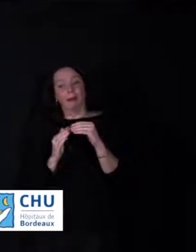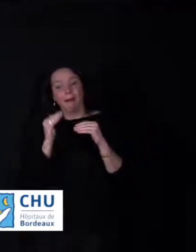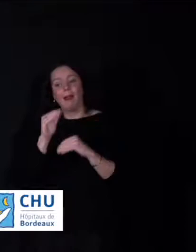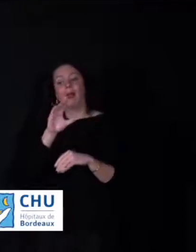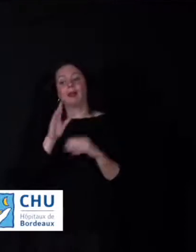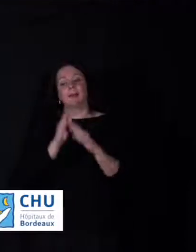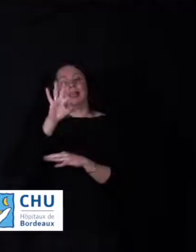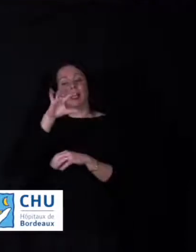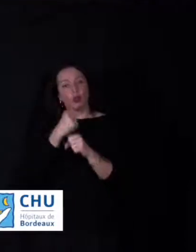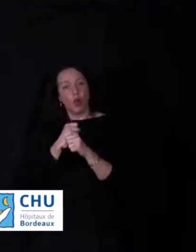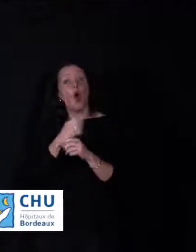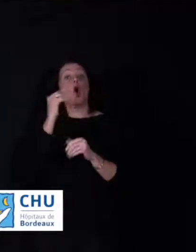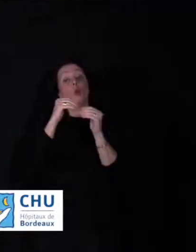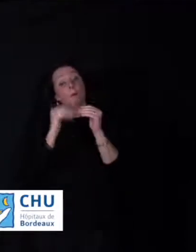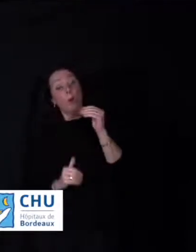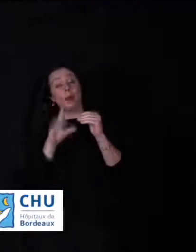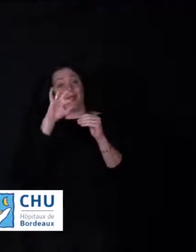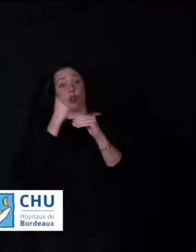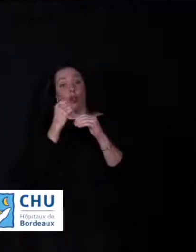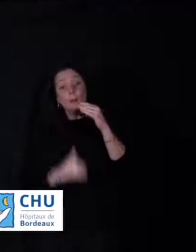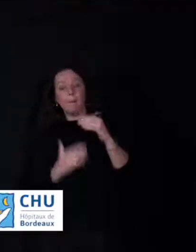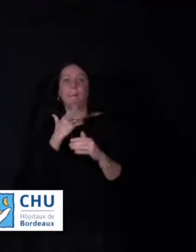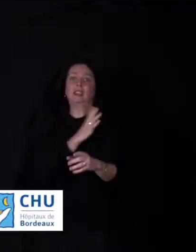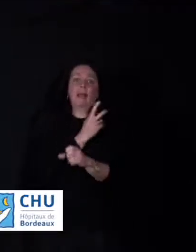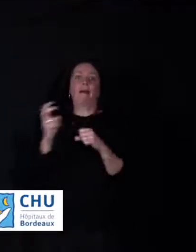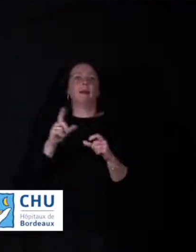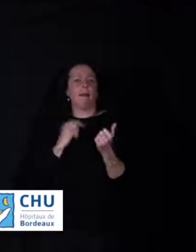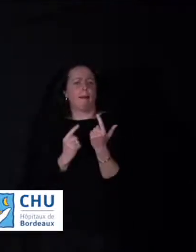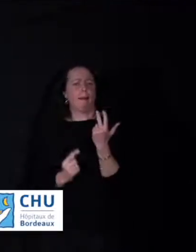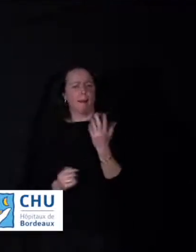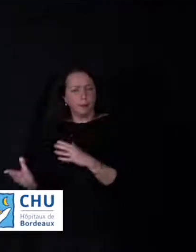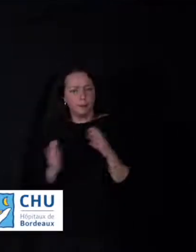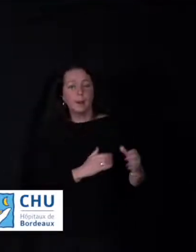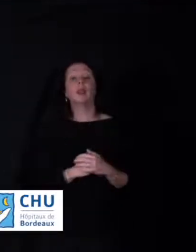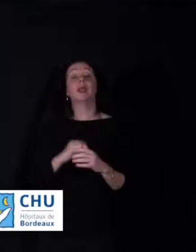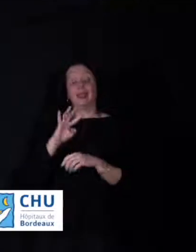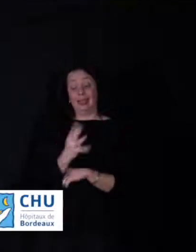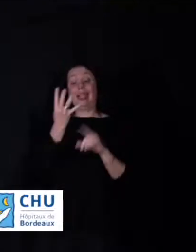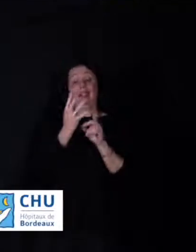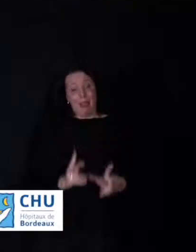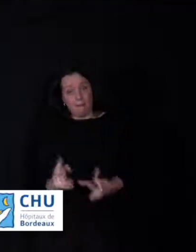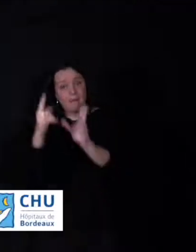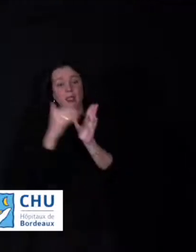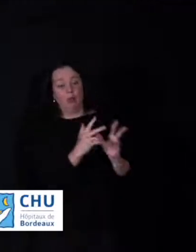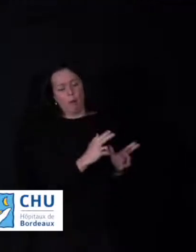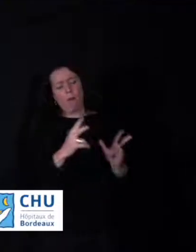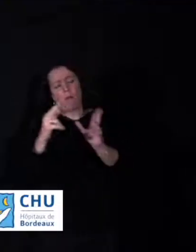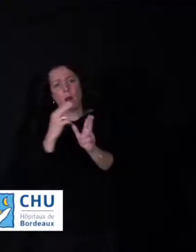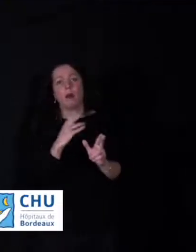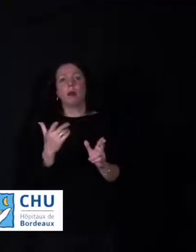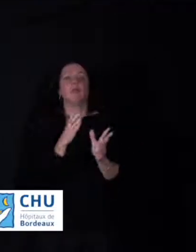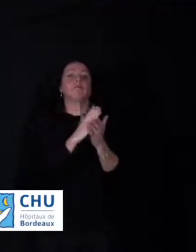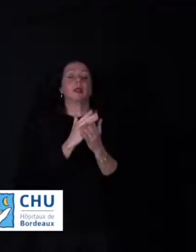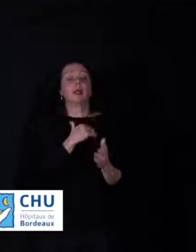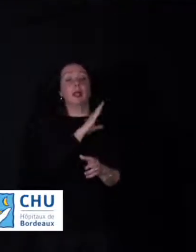ou bien les personnes de moins de 50 ans avec des facteurs de risque que je vous ai définis. La 4e phase, ça sera une petite phase intermédiaire, comme j'appelle. Et enfin,